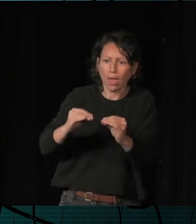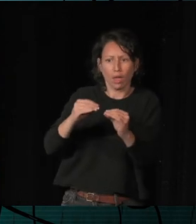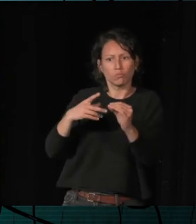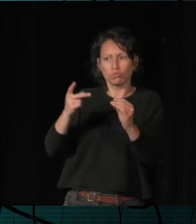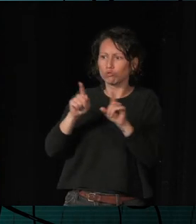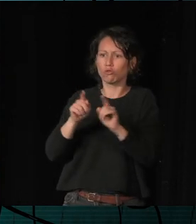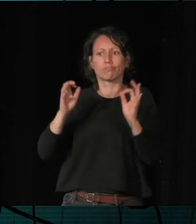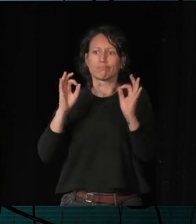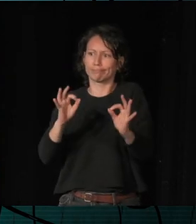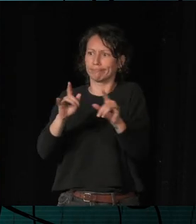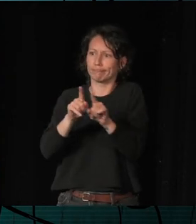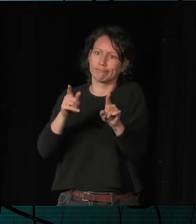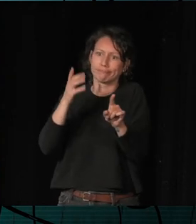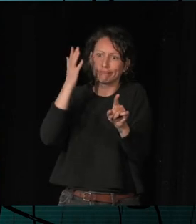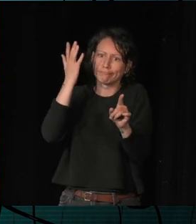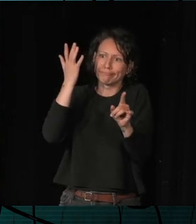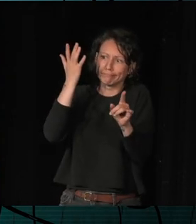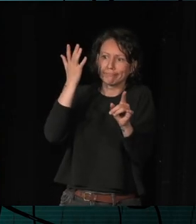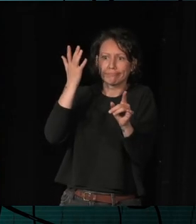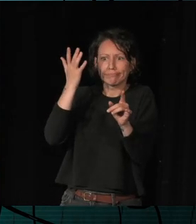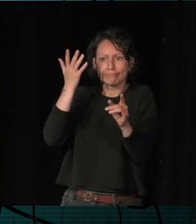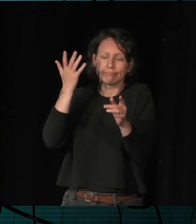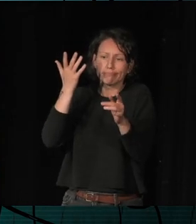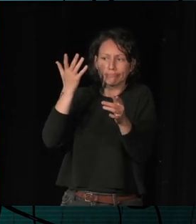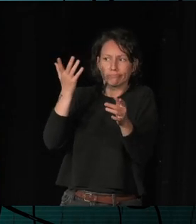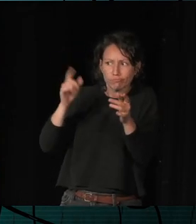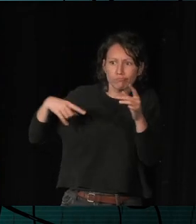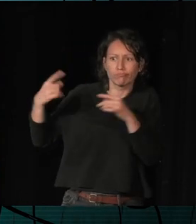quand l'horreur va rentrer dans cette mécanique,